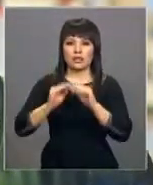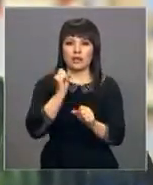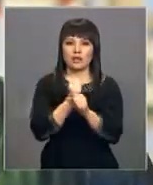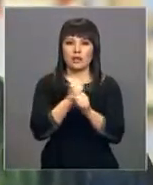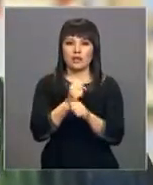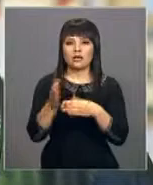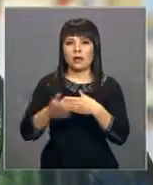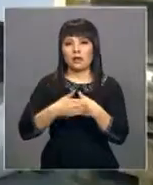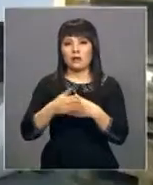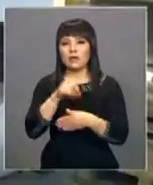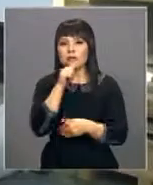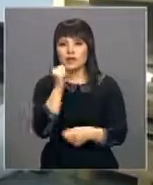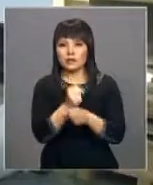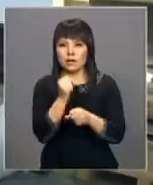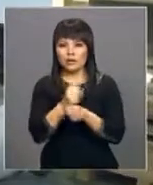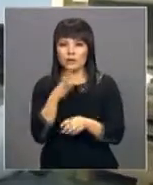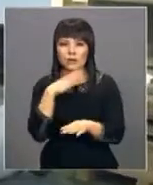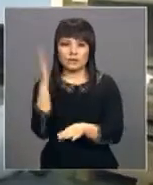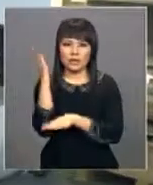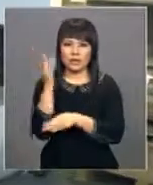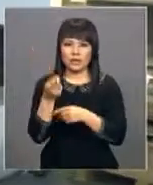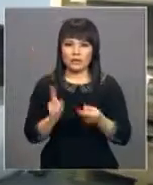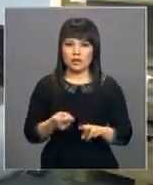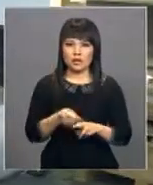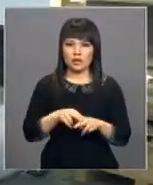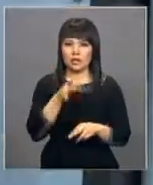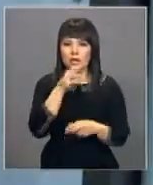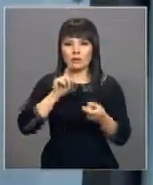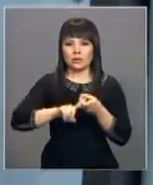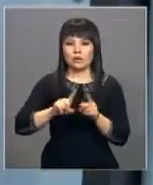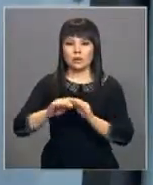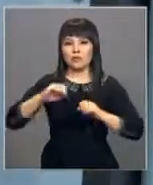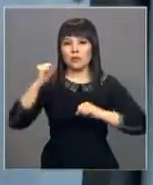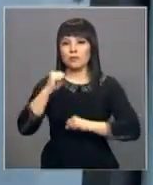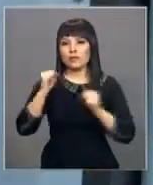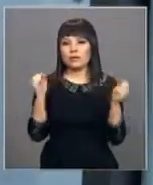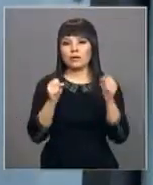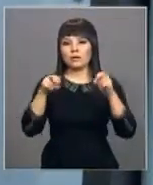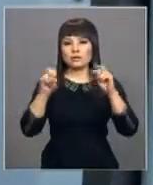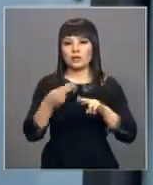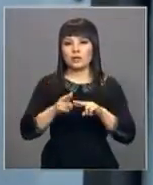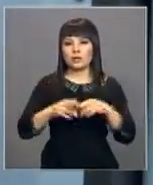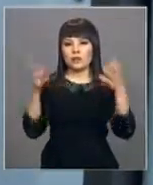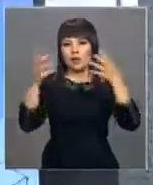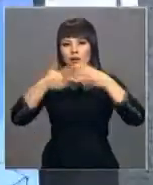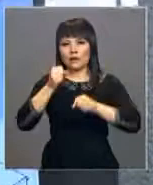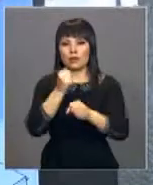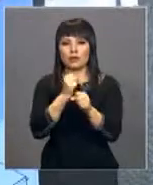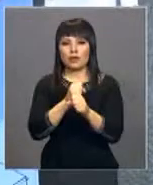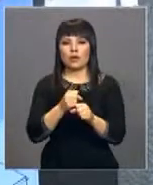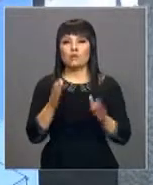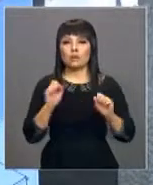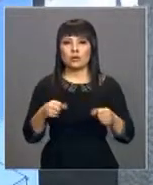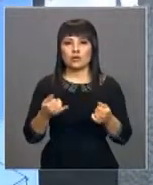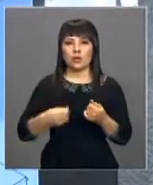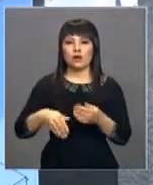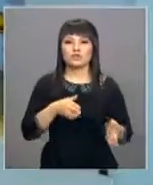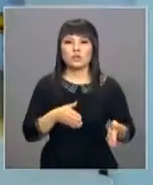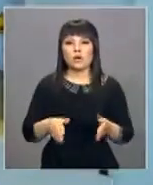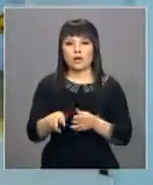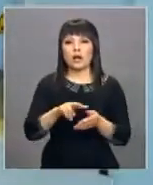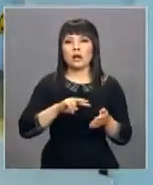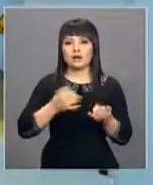ағаш есіктер жасадық. Қазір біз заманауи қондырғылардың көмегімен жұмыс істейміз. Бизнестің жол картасы бағдарламасының